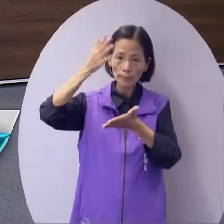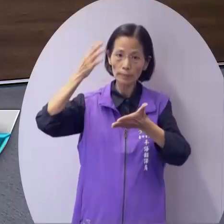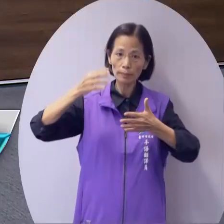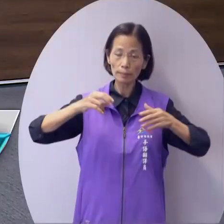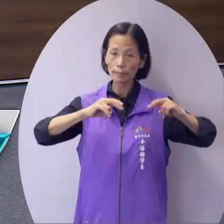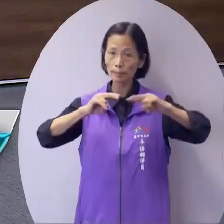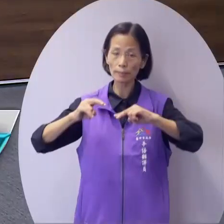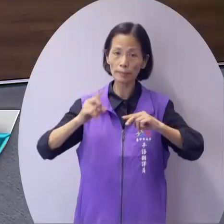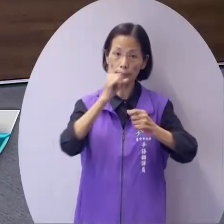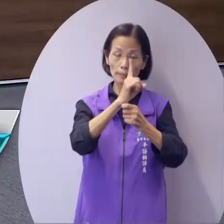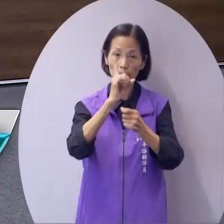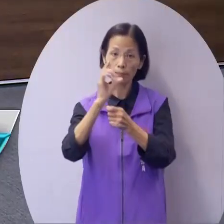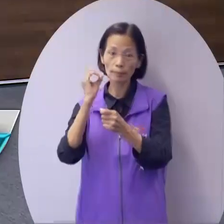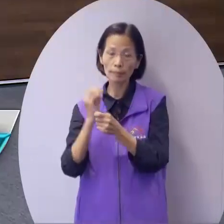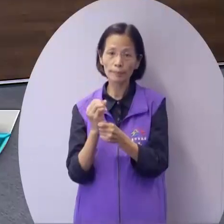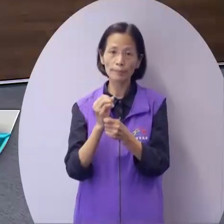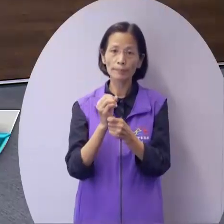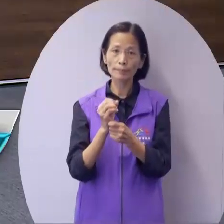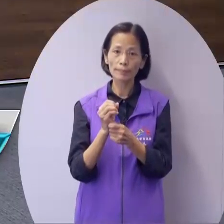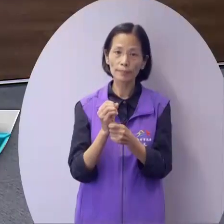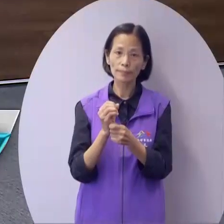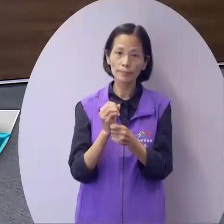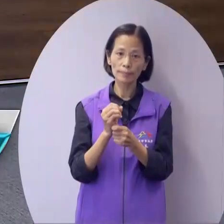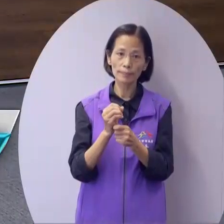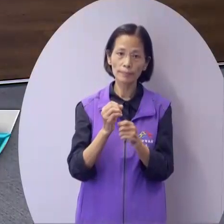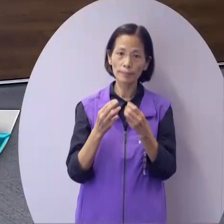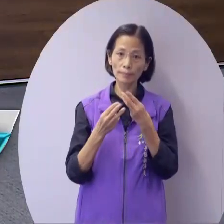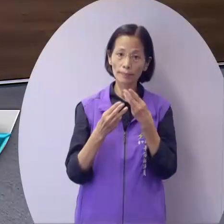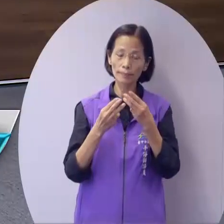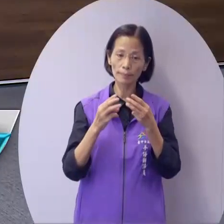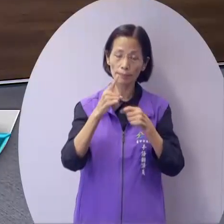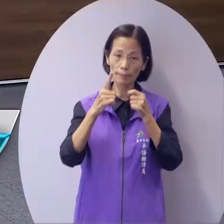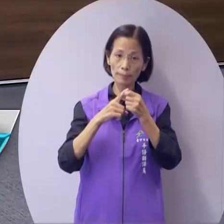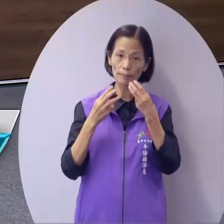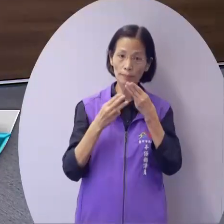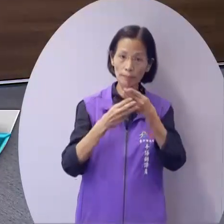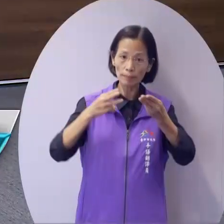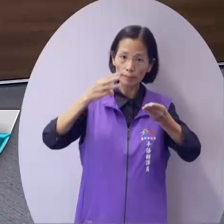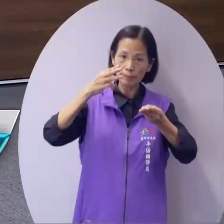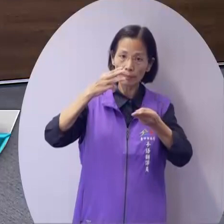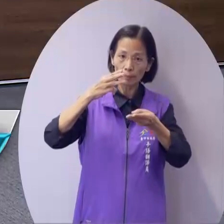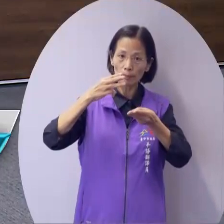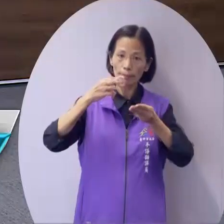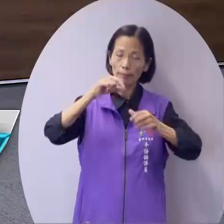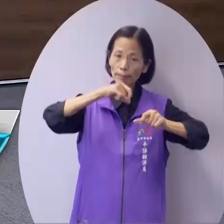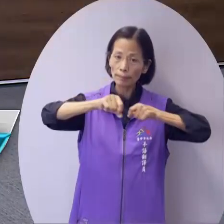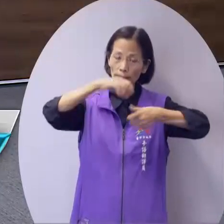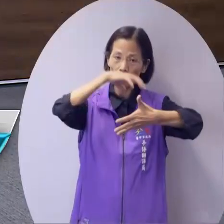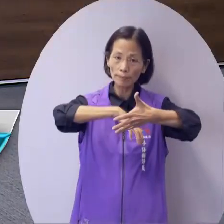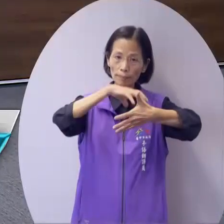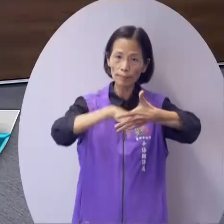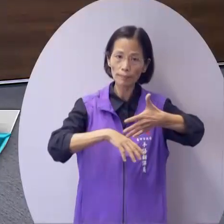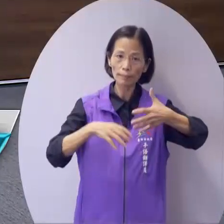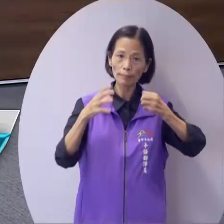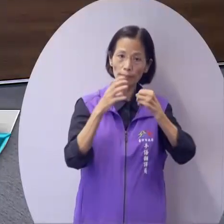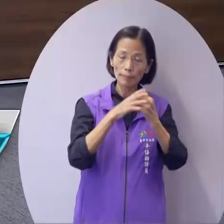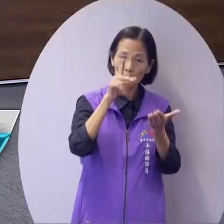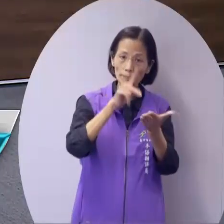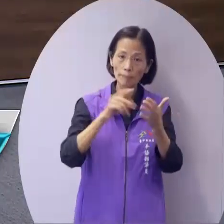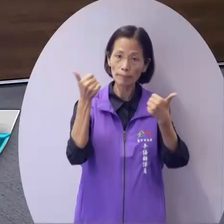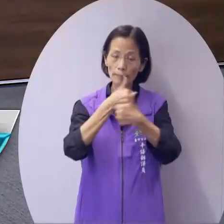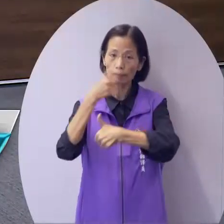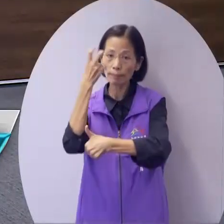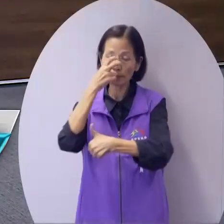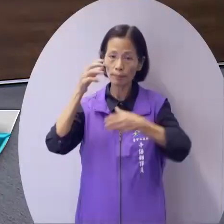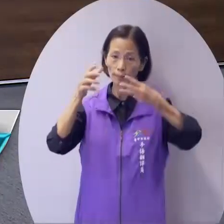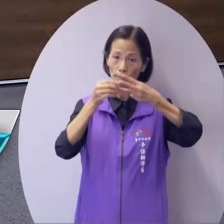处在110年度岁初计划说明提要及明细表当中的包租代管计划第